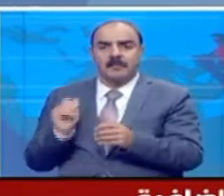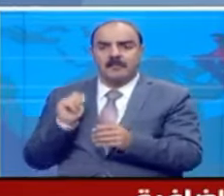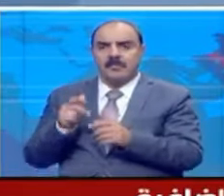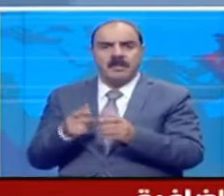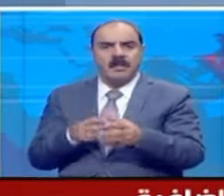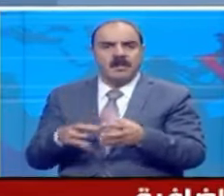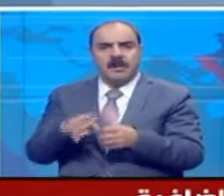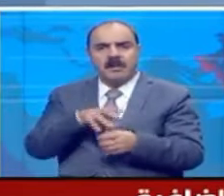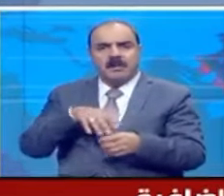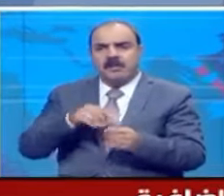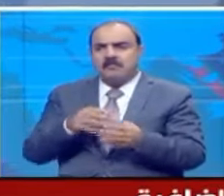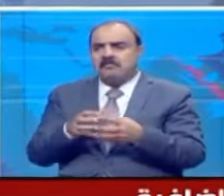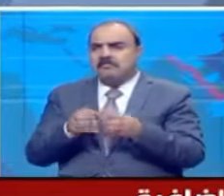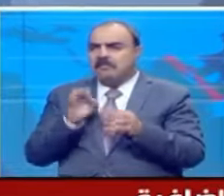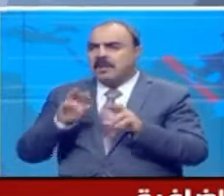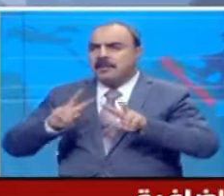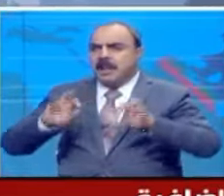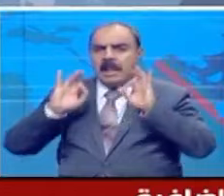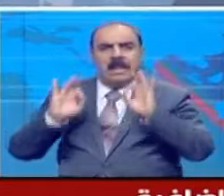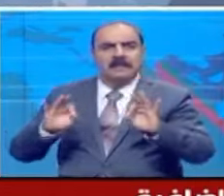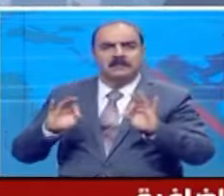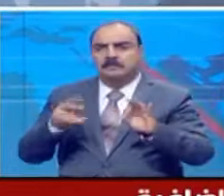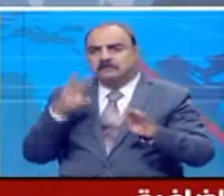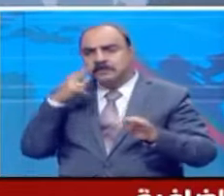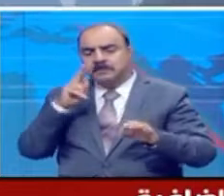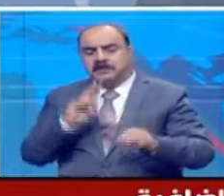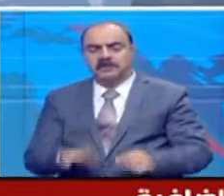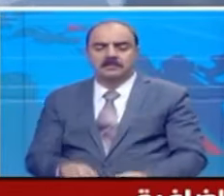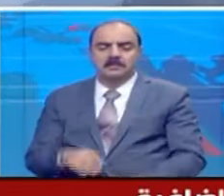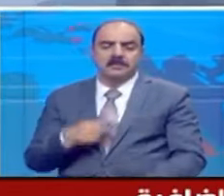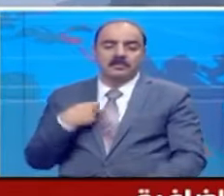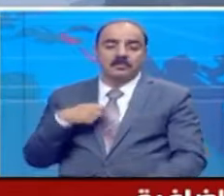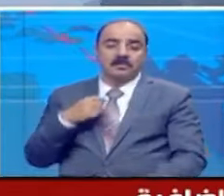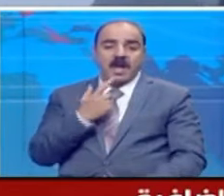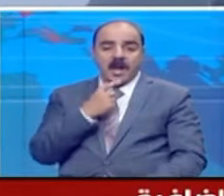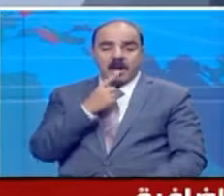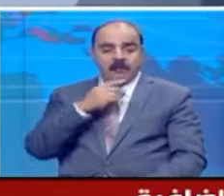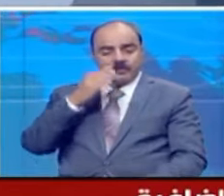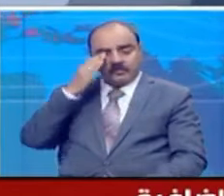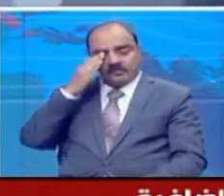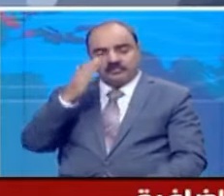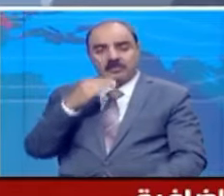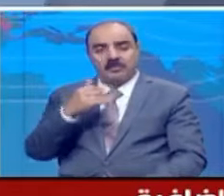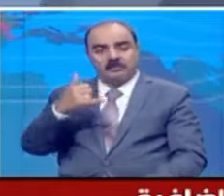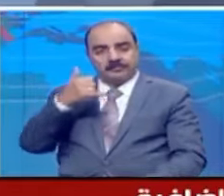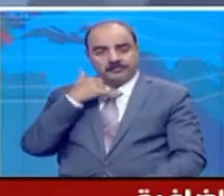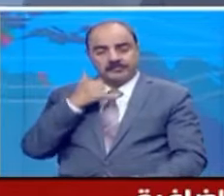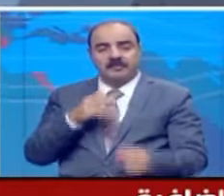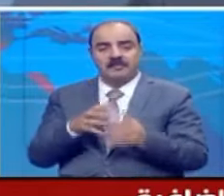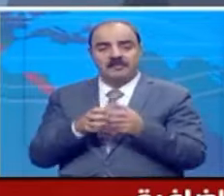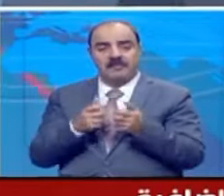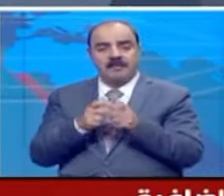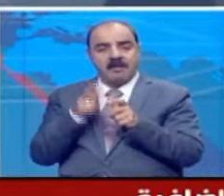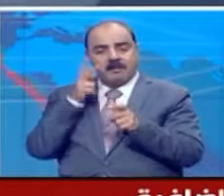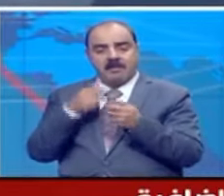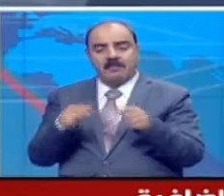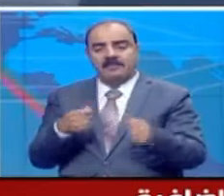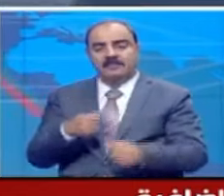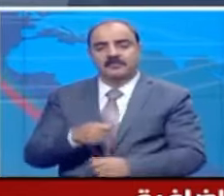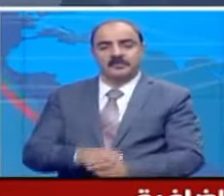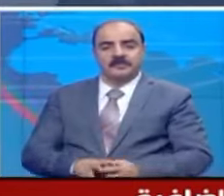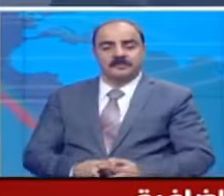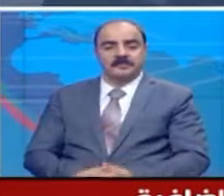كمان عشان الناس تحس بقيمه هذه الزياده. شكرا جزيلا أستاذ أكرم القصاص رئيس مجلس إدارة اليوم السابع.